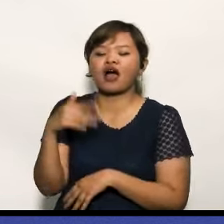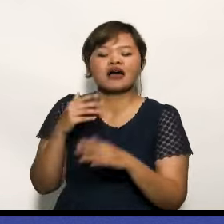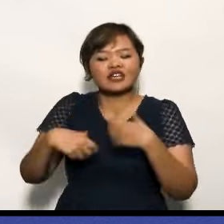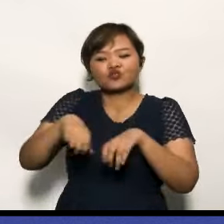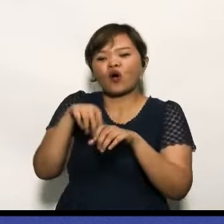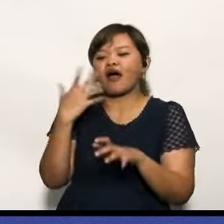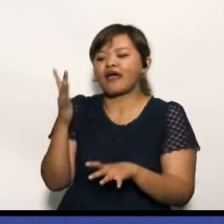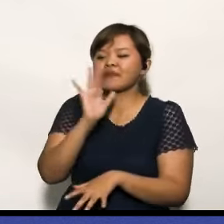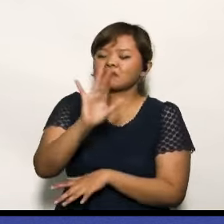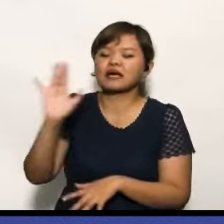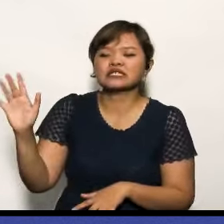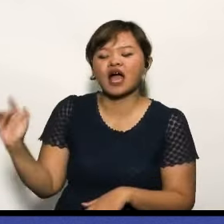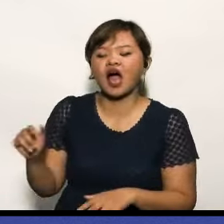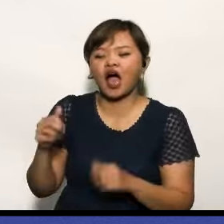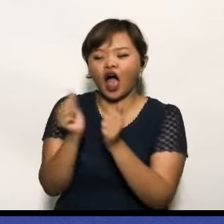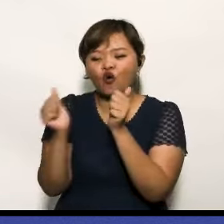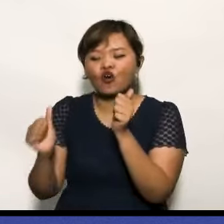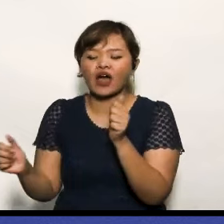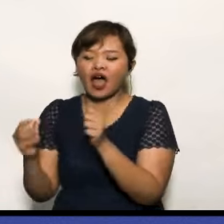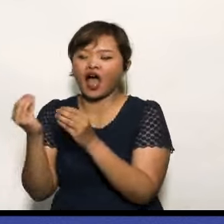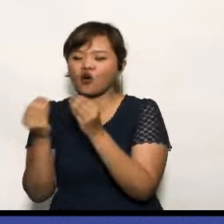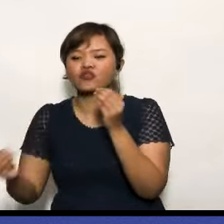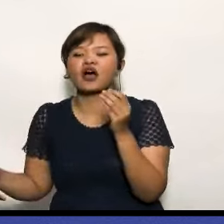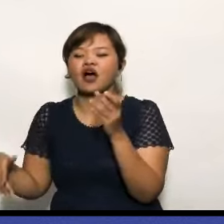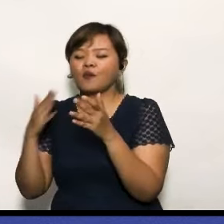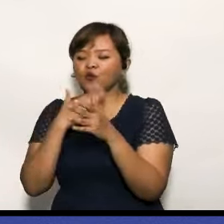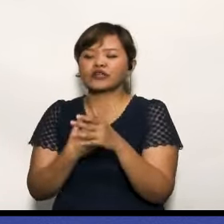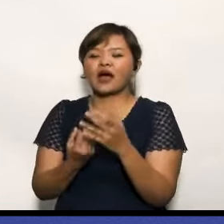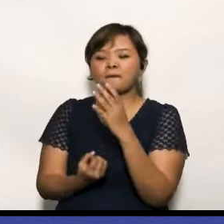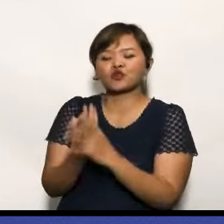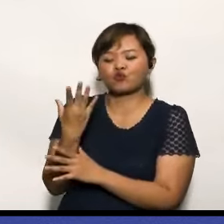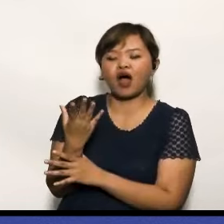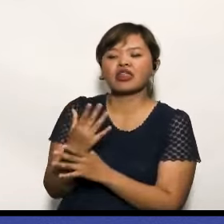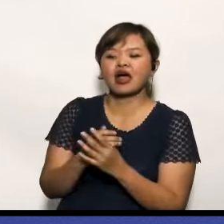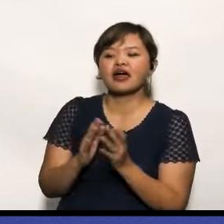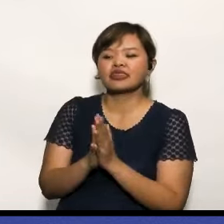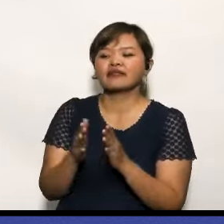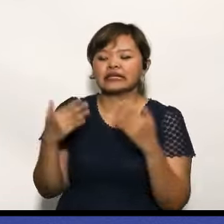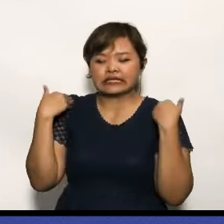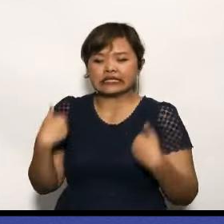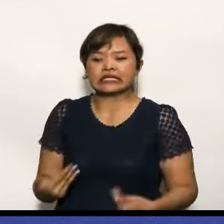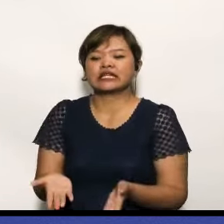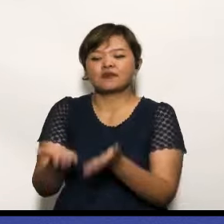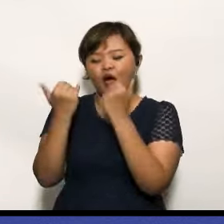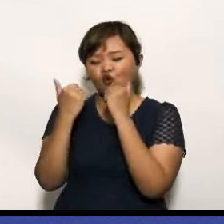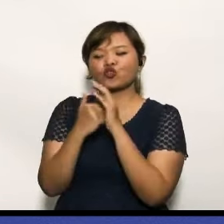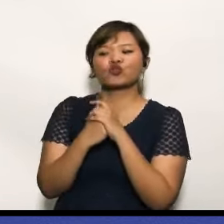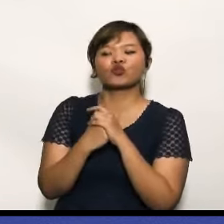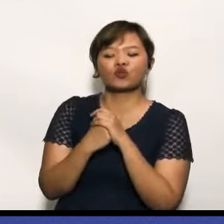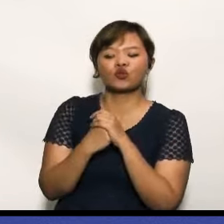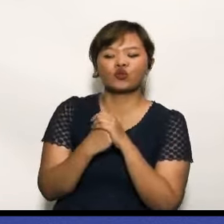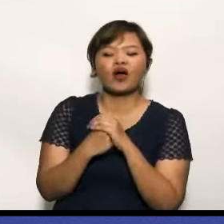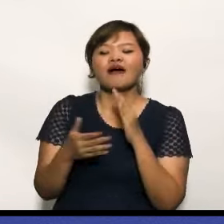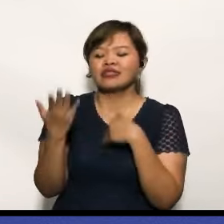dengan kadar pekerjaan tiap-tiap anggota, menerima pertumbuhannya dan membangun dirinya